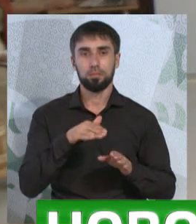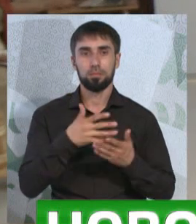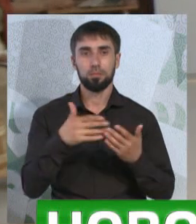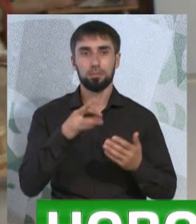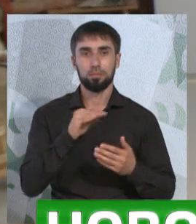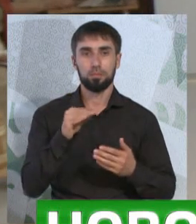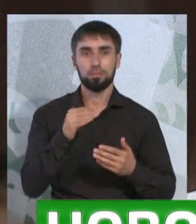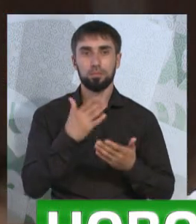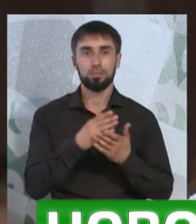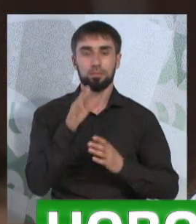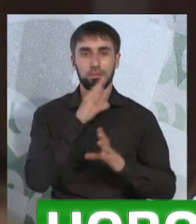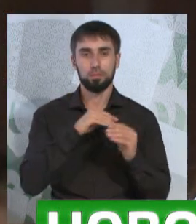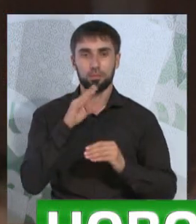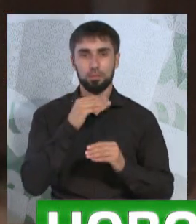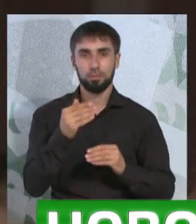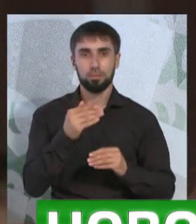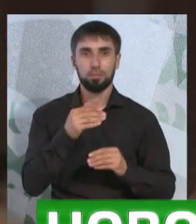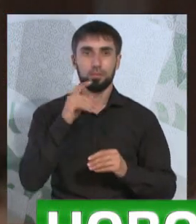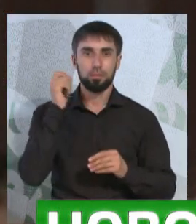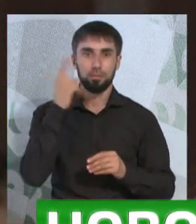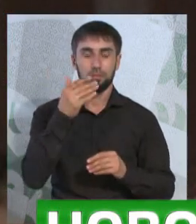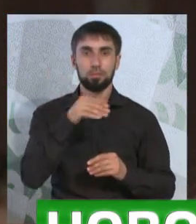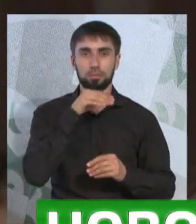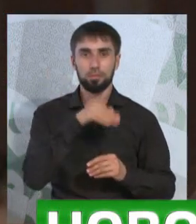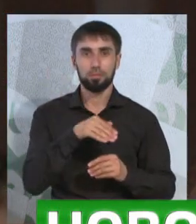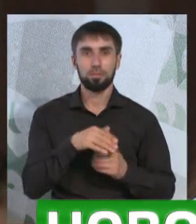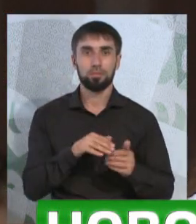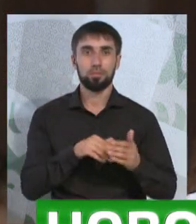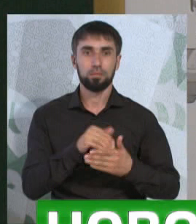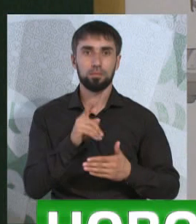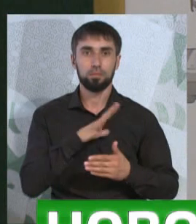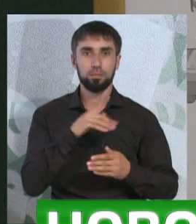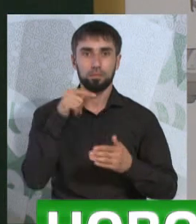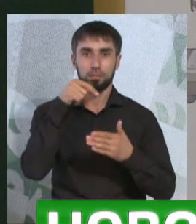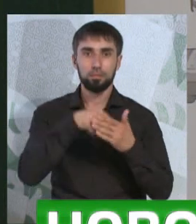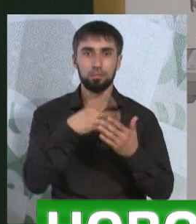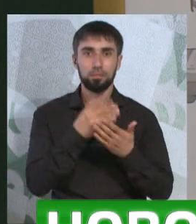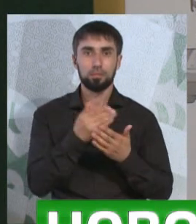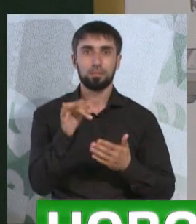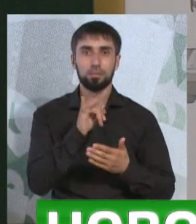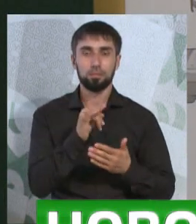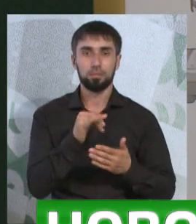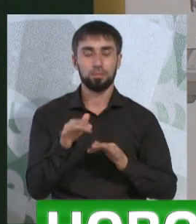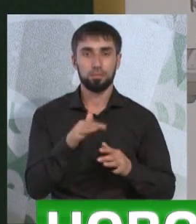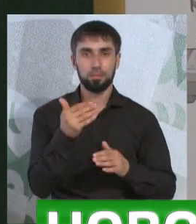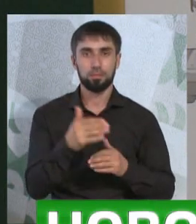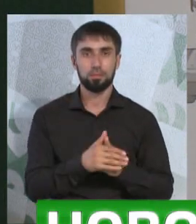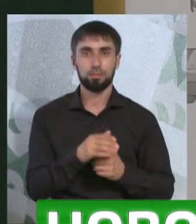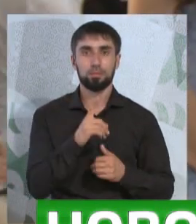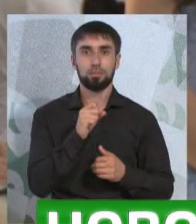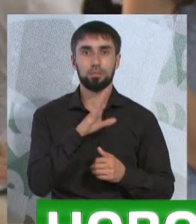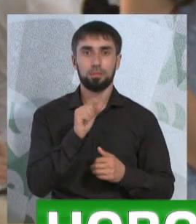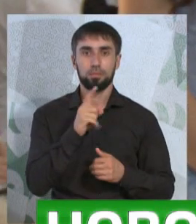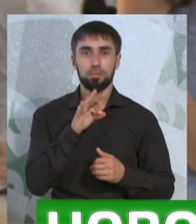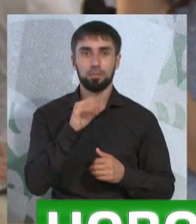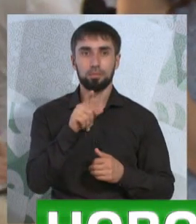музей – отличная возможность познать свою профессию лучше, что называется, проникнуться историей своего дела. Хава Аздоева дизайном занялась